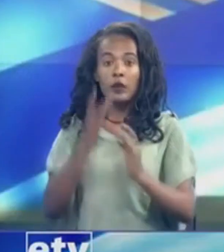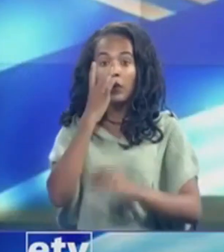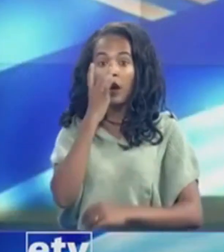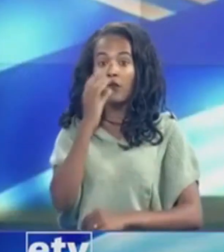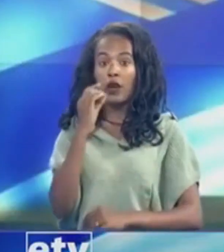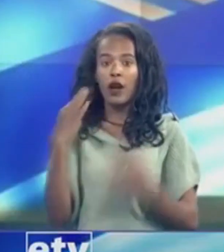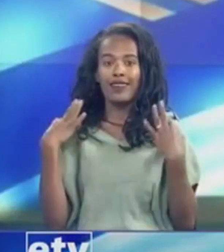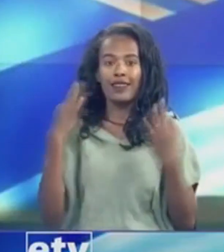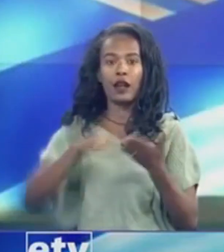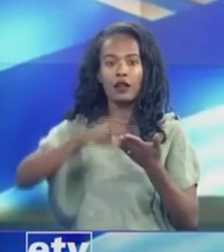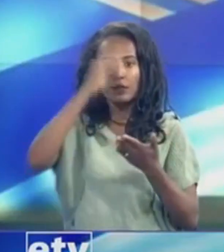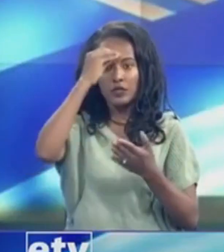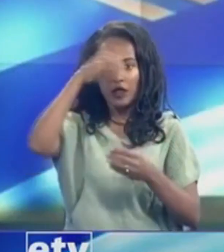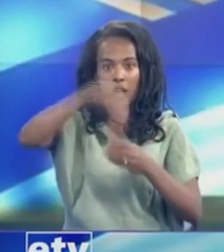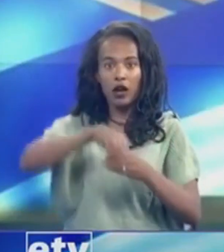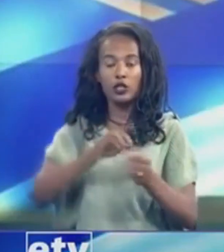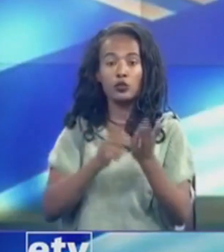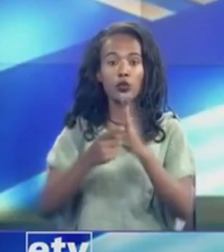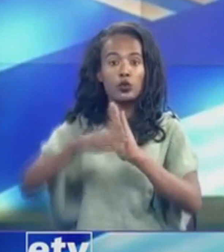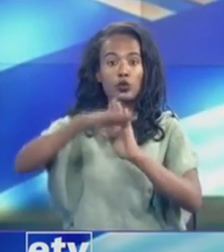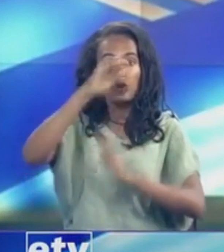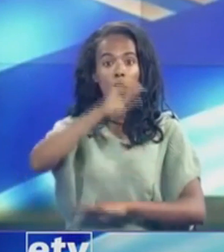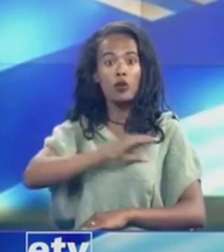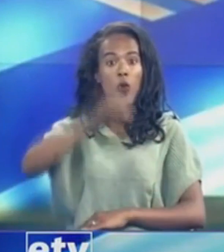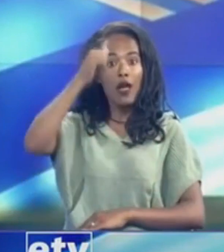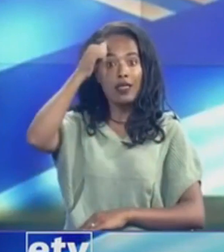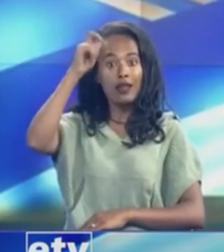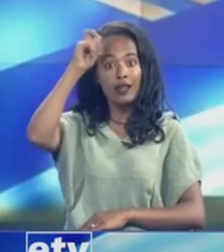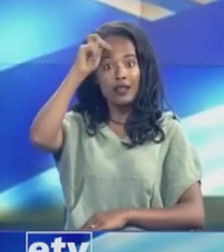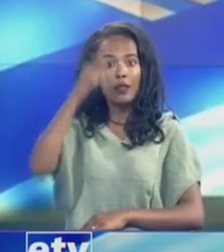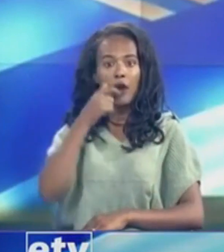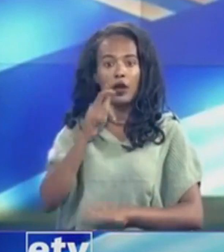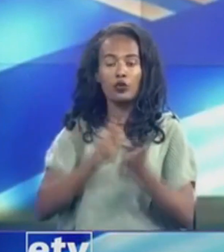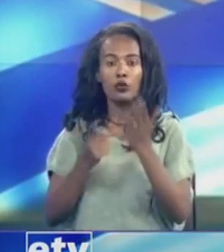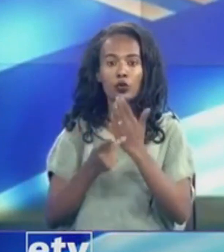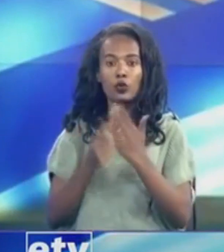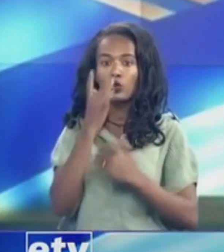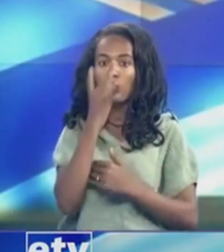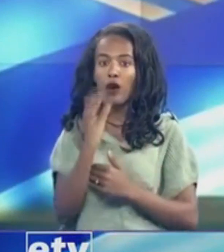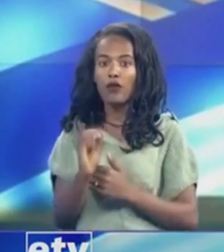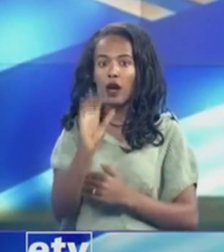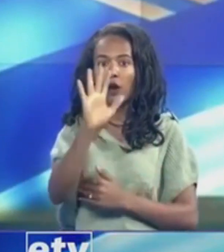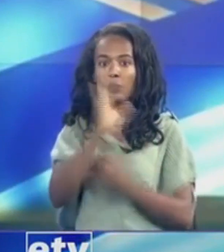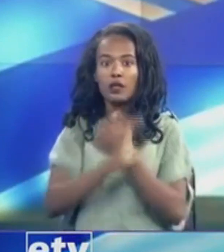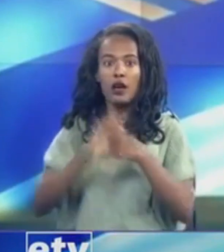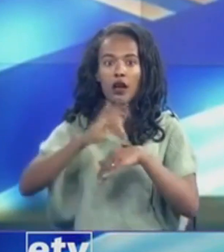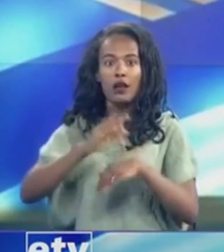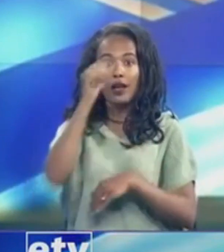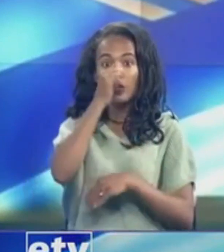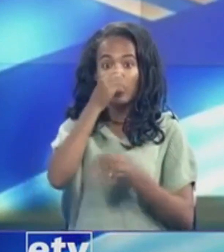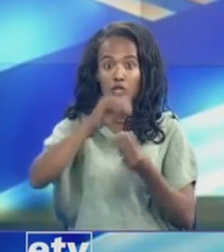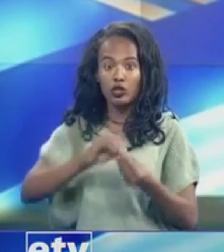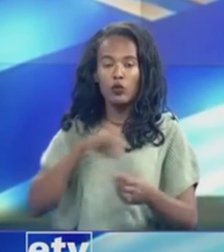የአፍሪካ የጤና ትምህርትና አካታች ፕሮጀክት ተወካይ አቶ አንተነህ ዳርሰማ እንዳሉት ፕሮጀክቱ በአፍሪካ 5 ሀገራት ላይ ኢትዮጵያን